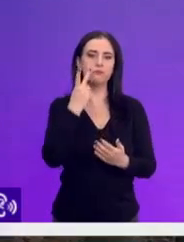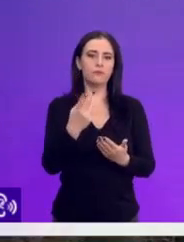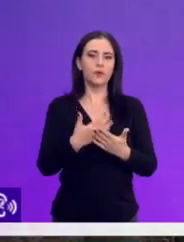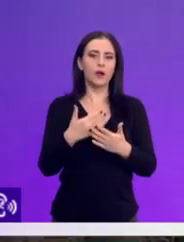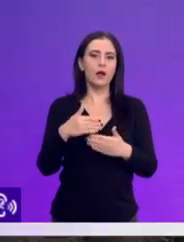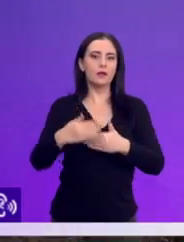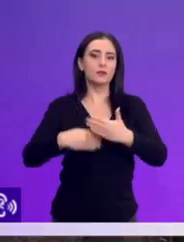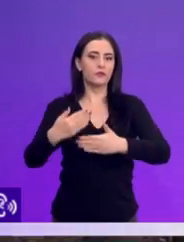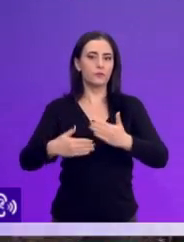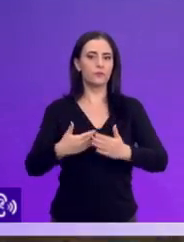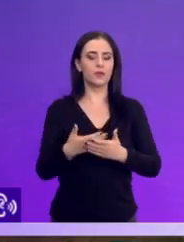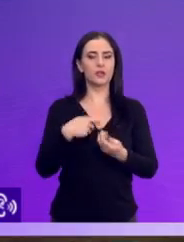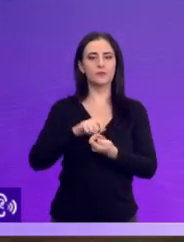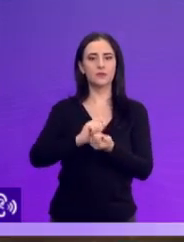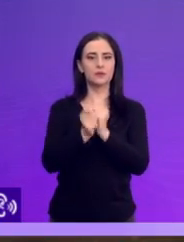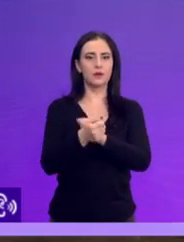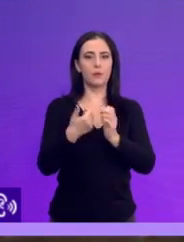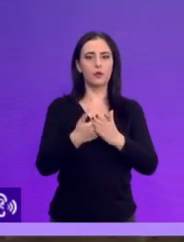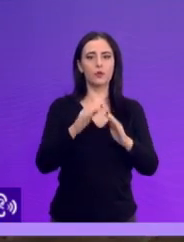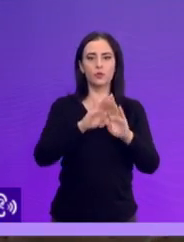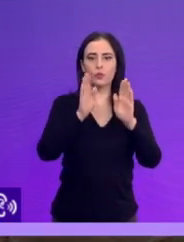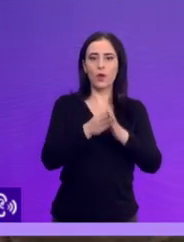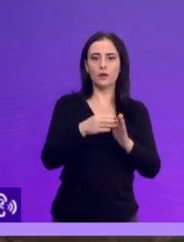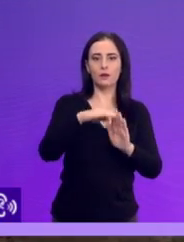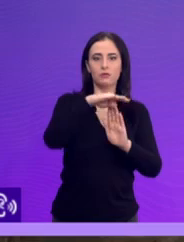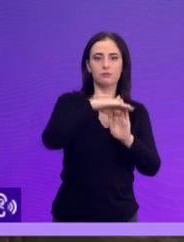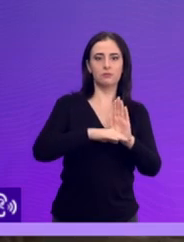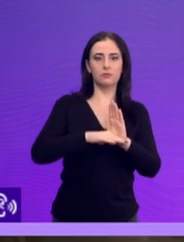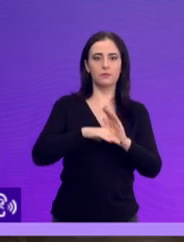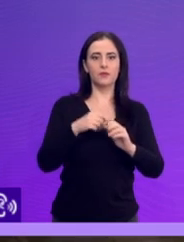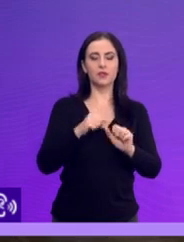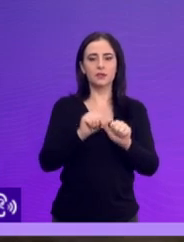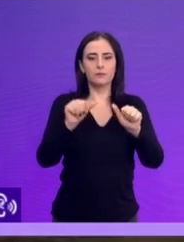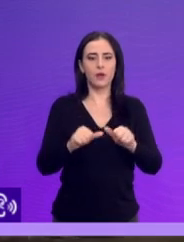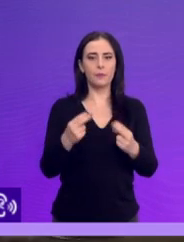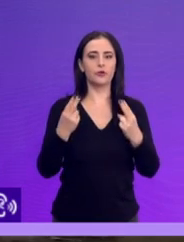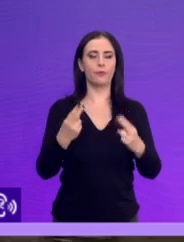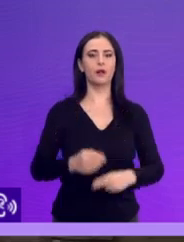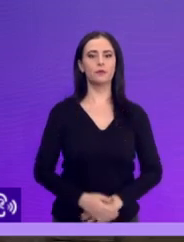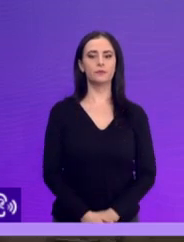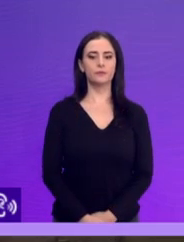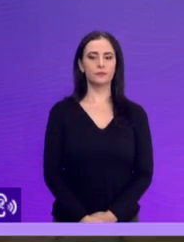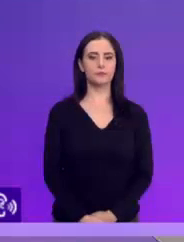vom extinde aceste controle la toate pensiunile existente în județul Prahova.